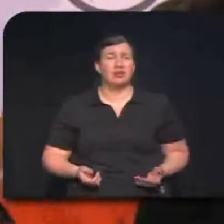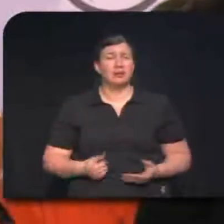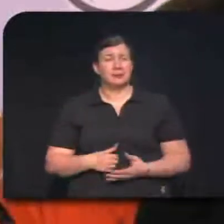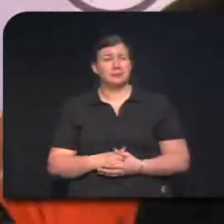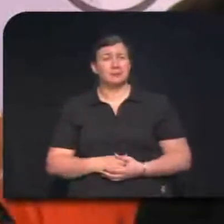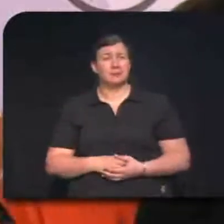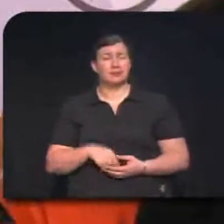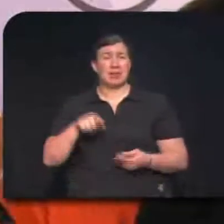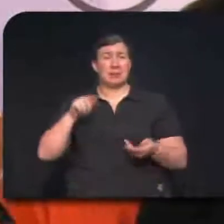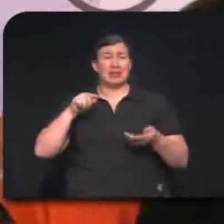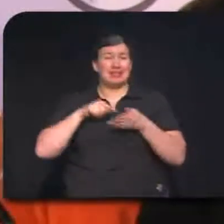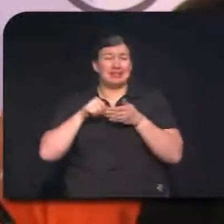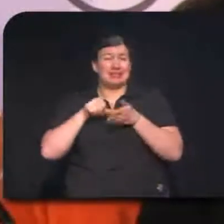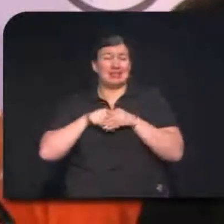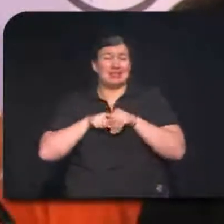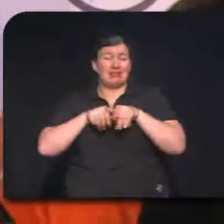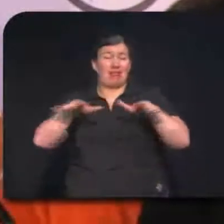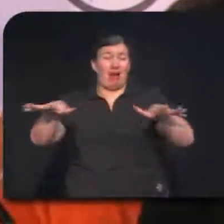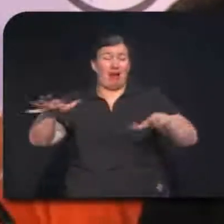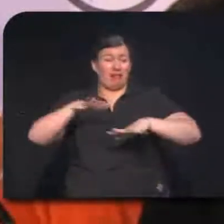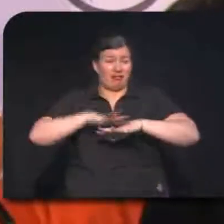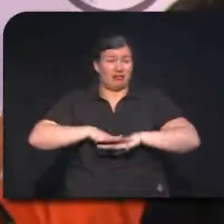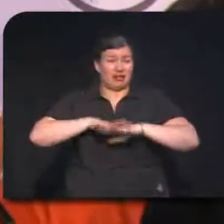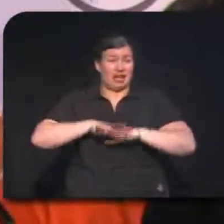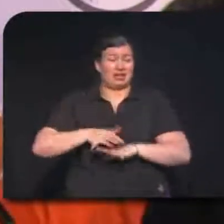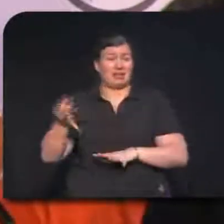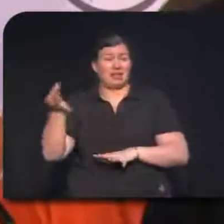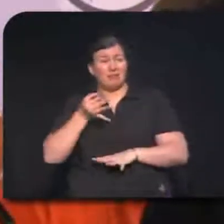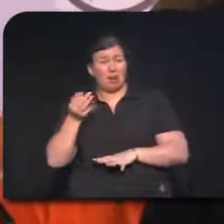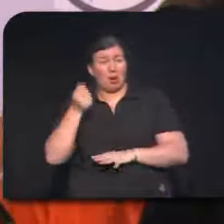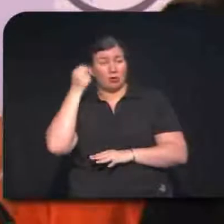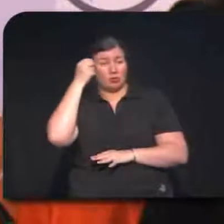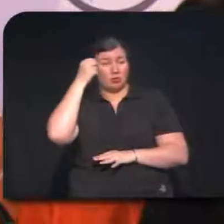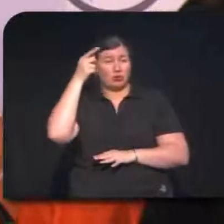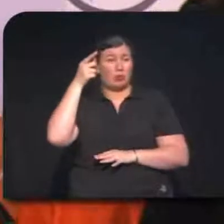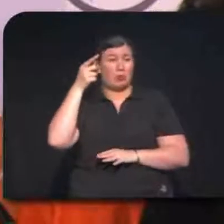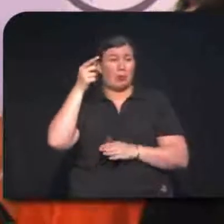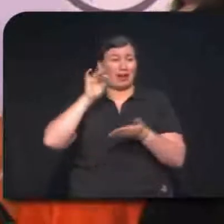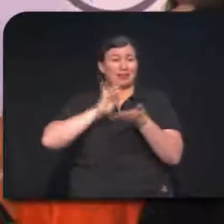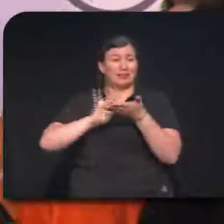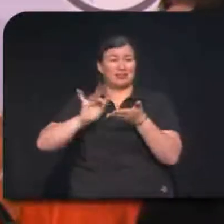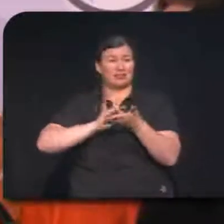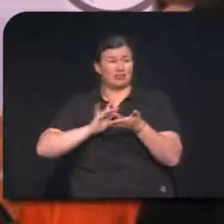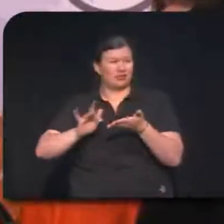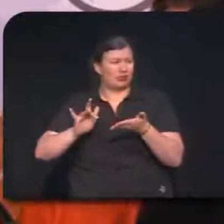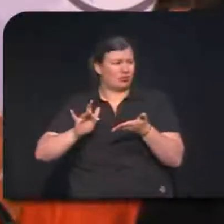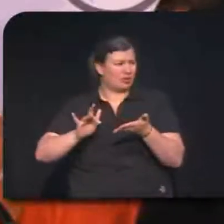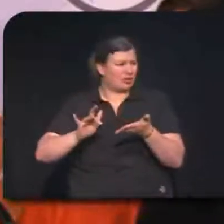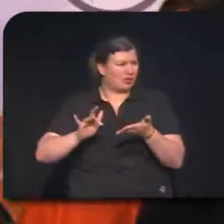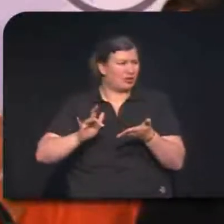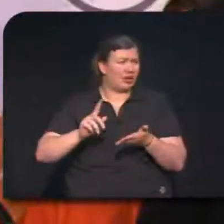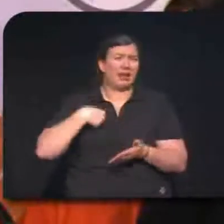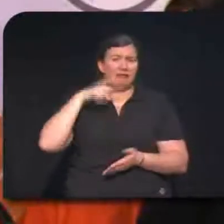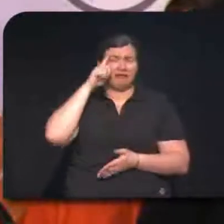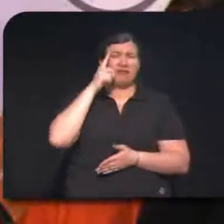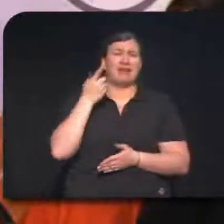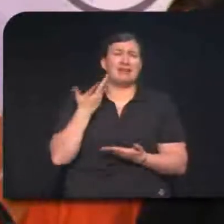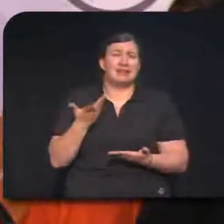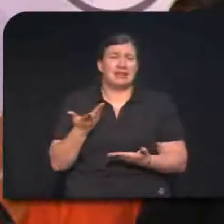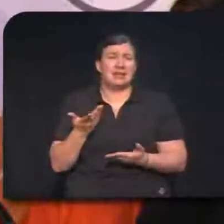dem zentralen Netz funktioniert wir wissen dass es da zum Schutz bedenken gibt das haben wir berücksichtigt das steht auch